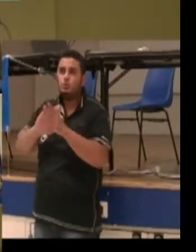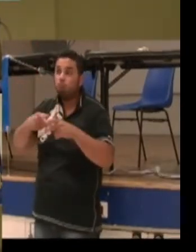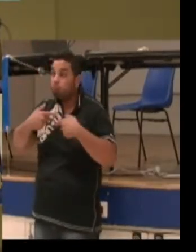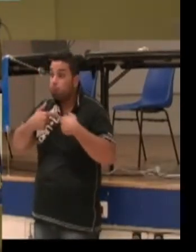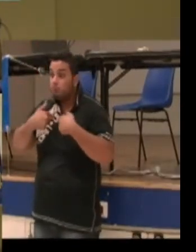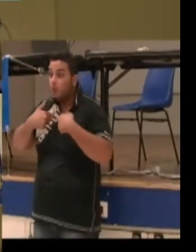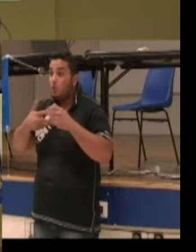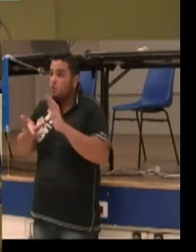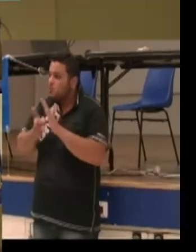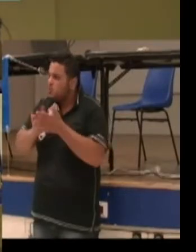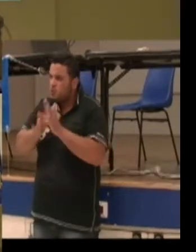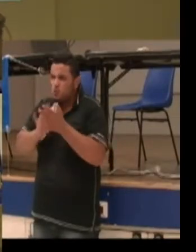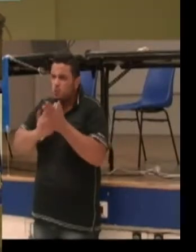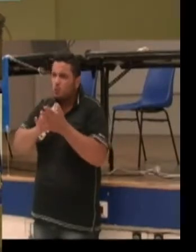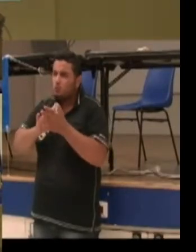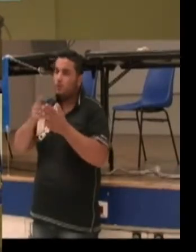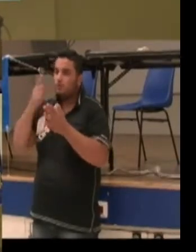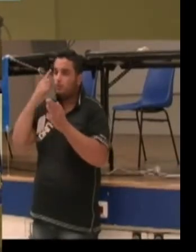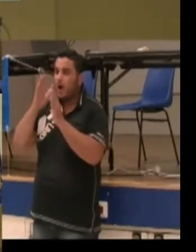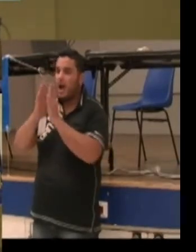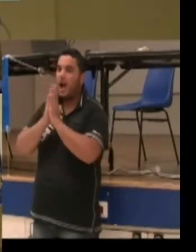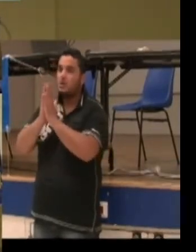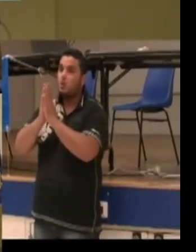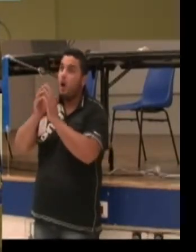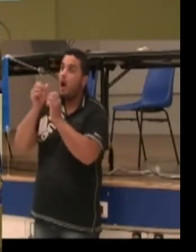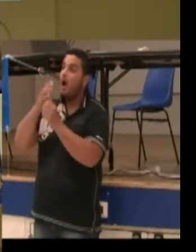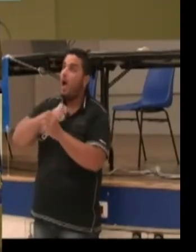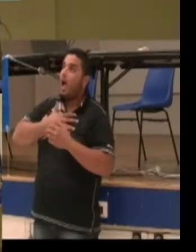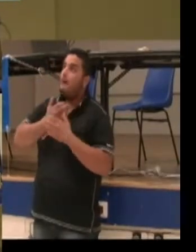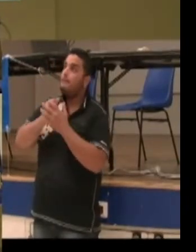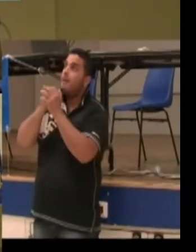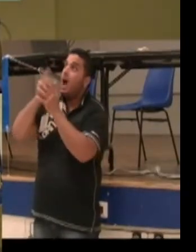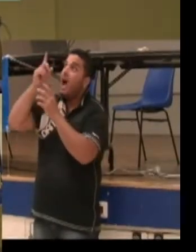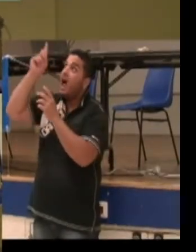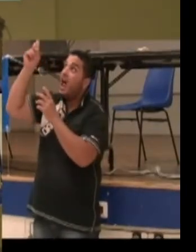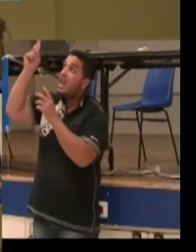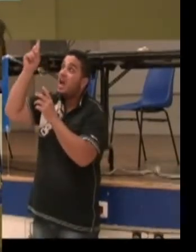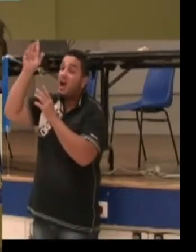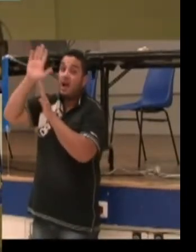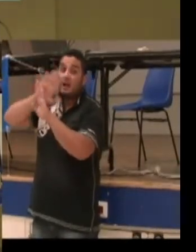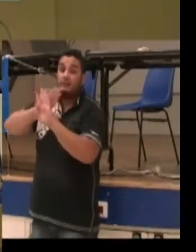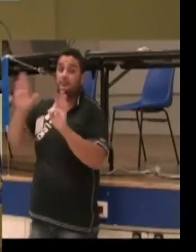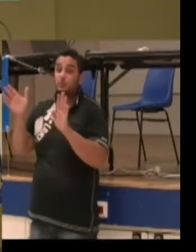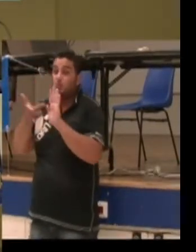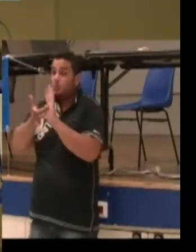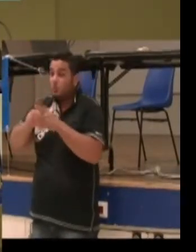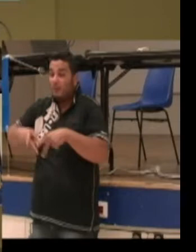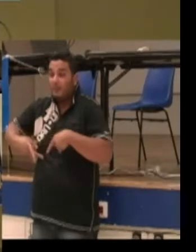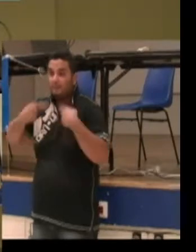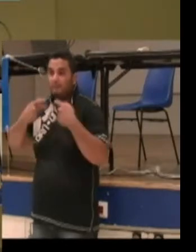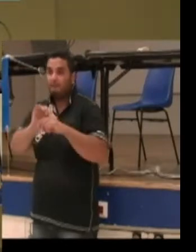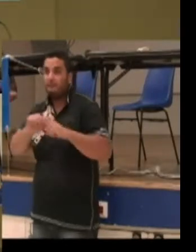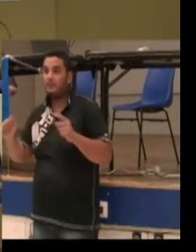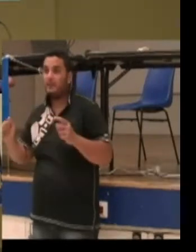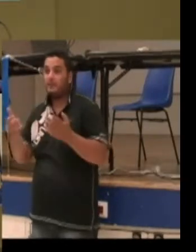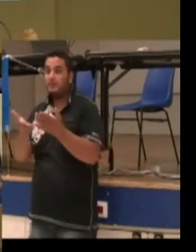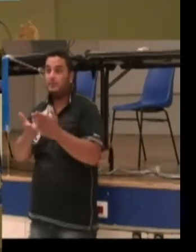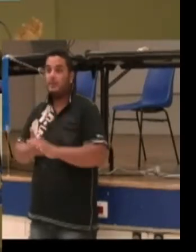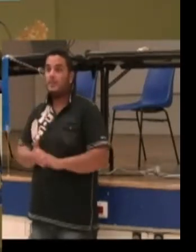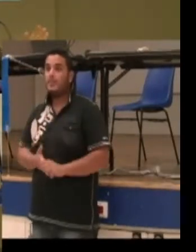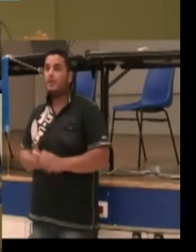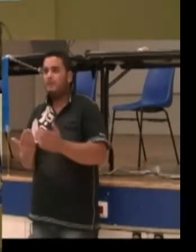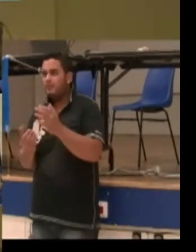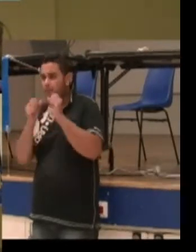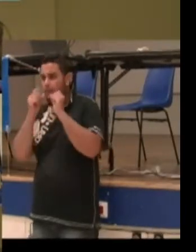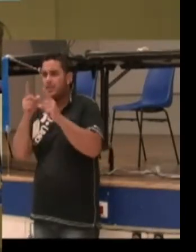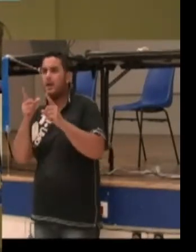wasti'ana. Toute notre vie, c'est une adoration et c'est une demande à Allah. Tout ce que vous faites, vous vous levez le matin, vous allez travailler,